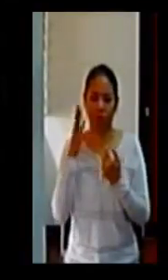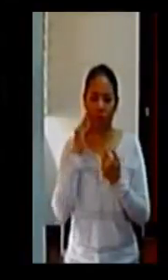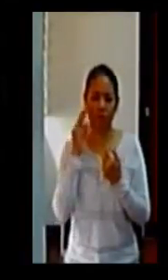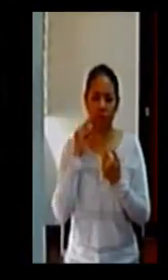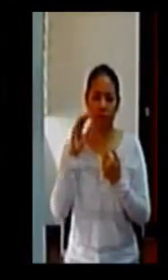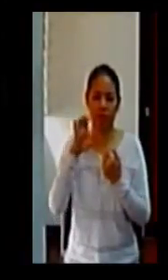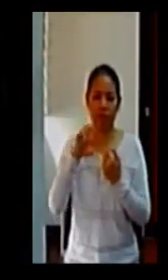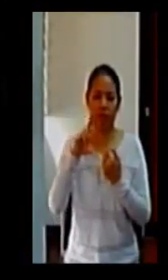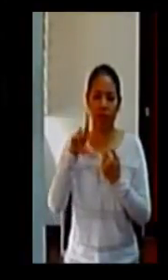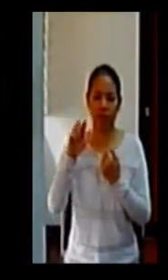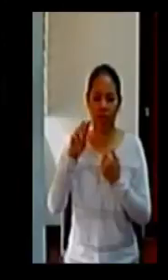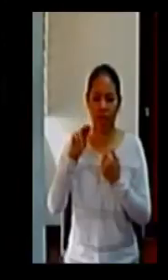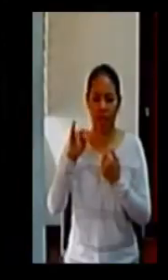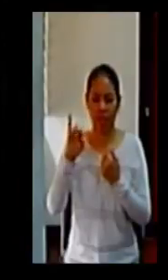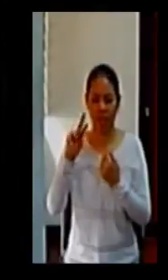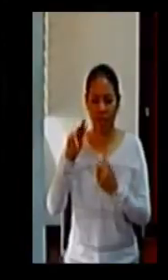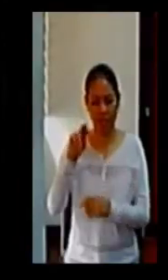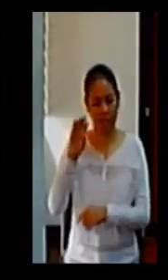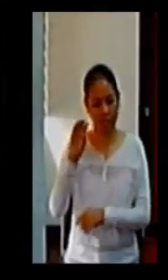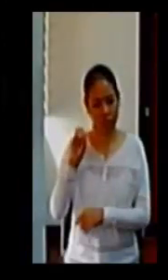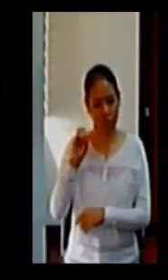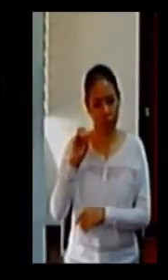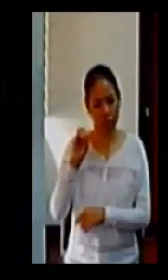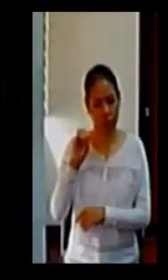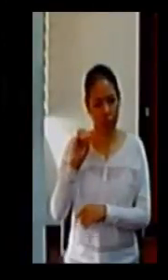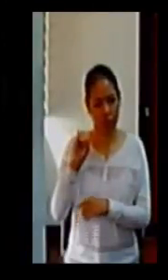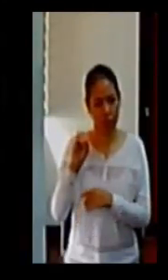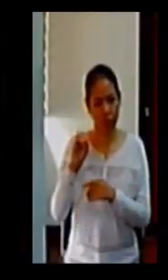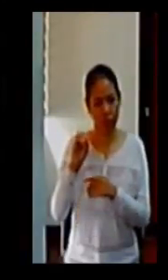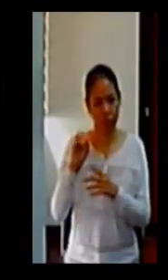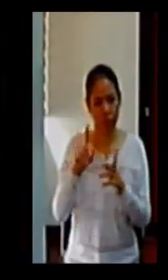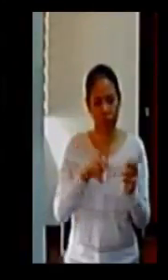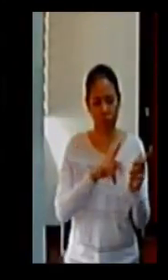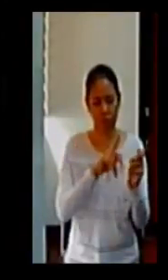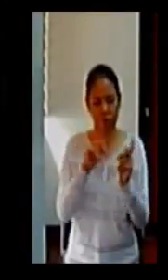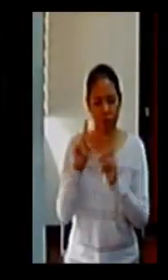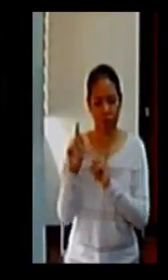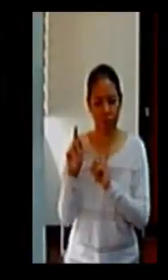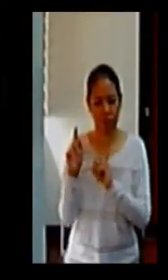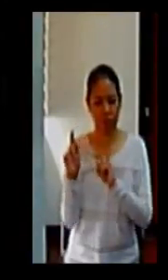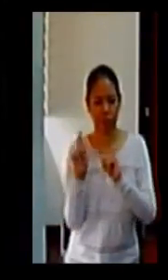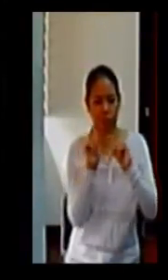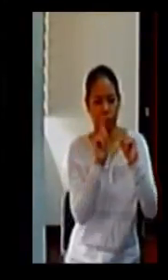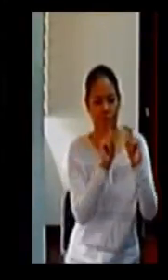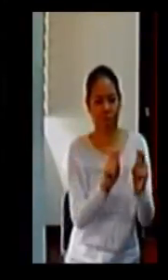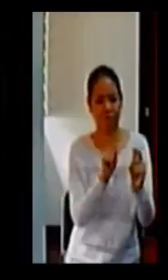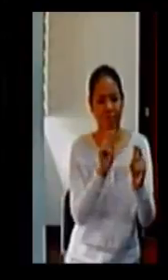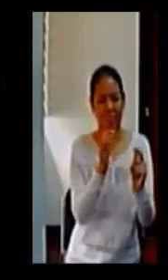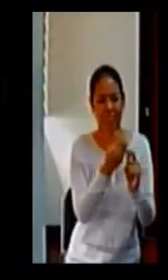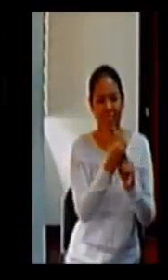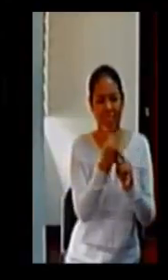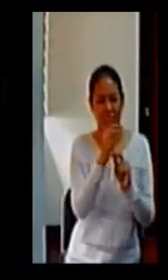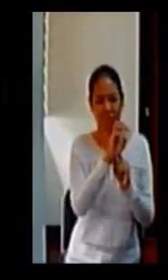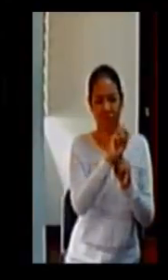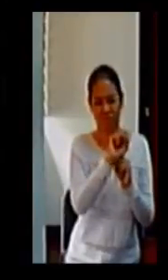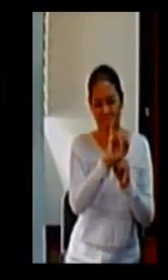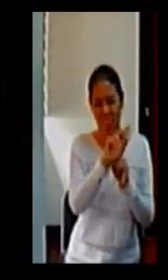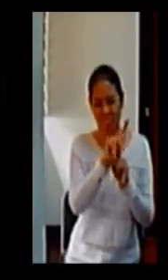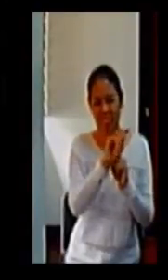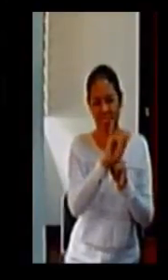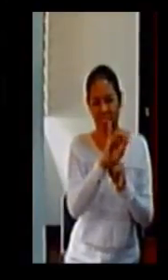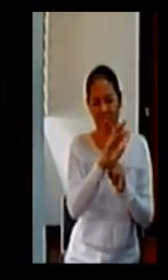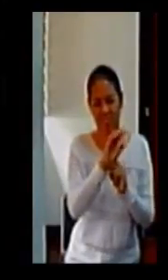talagang pumupunta po kami sa kabilang sitio para mag-ibig po ng naiinom na tubig. Tapos yung mga labahin